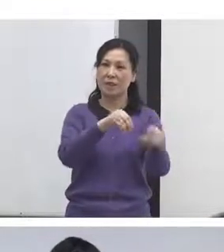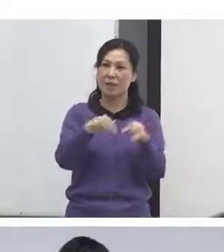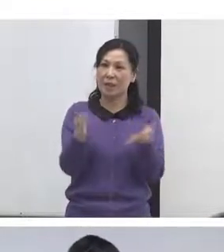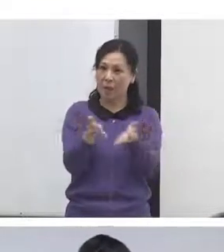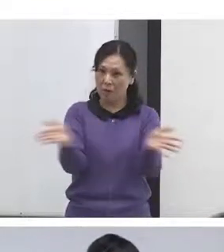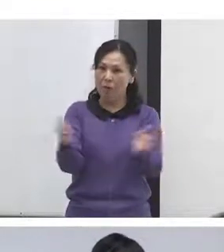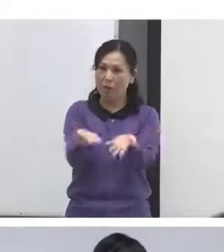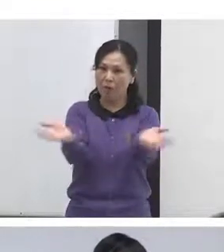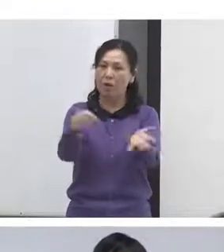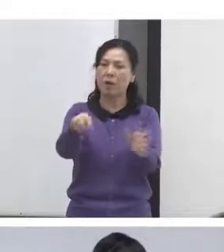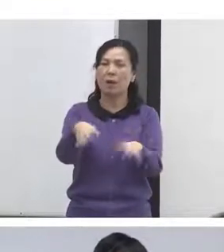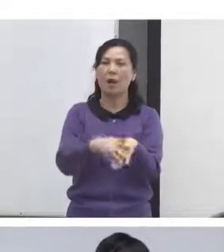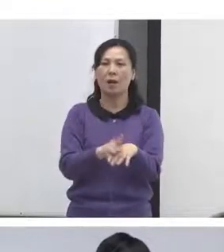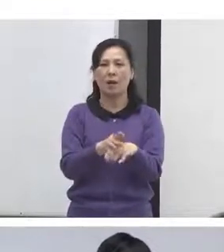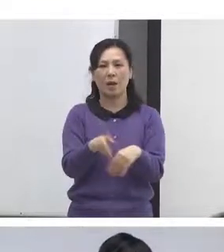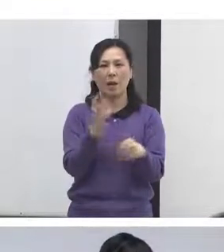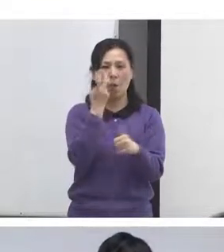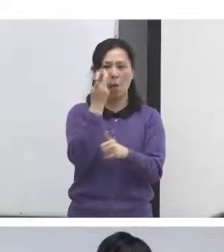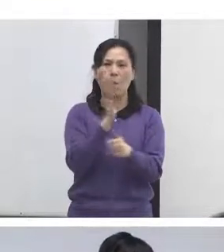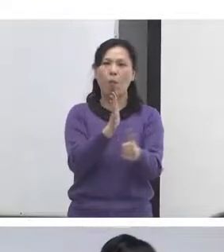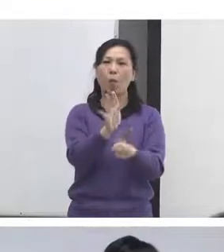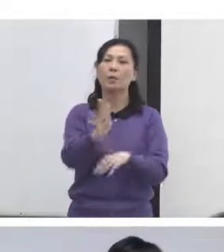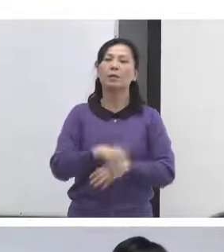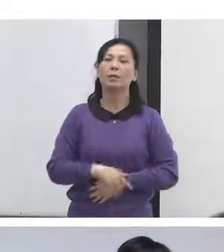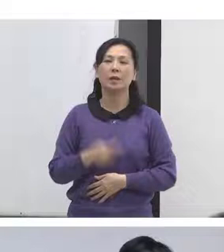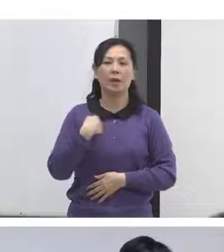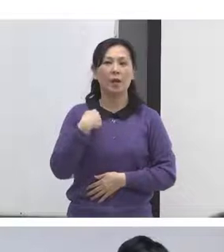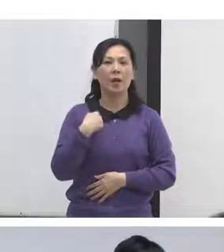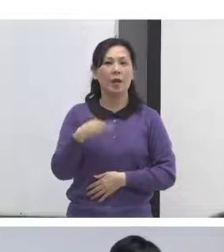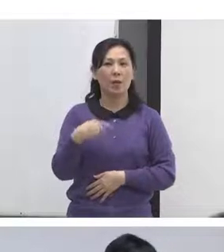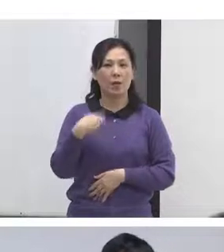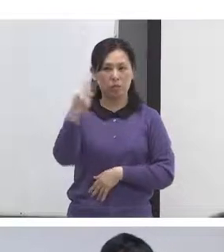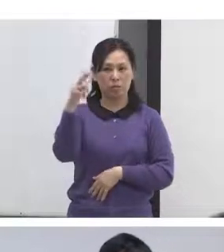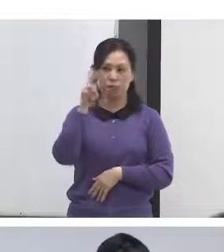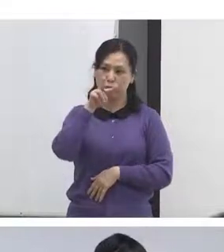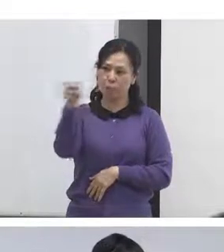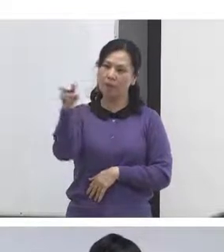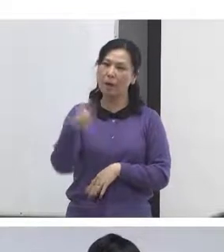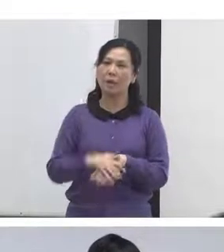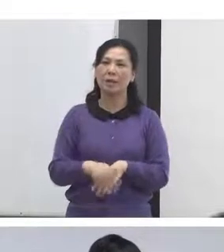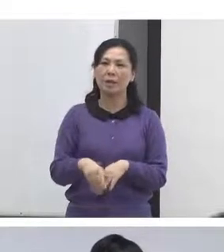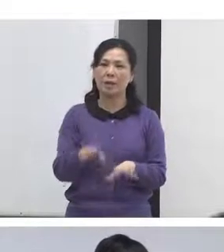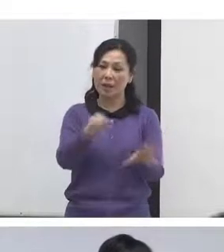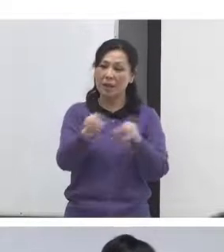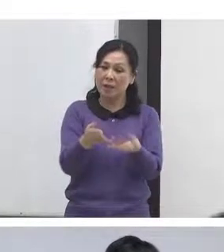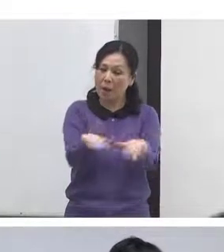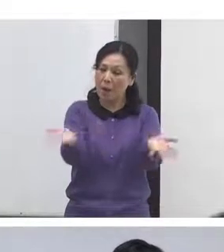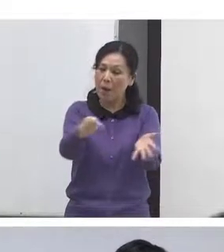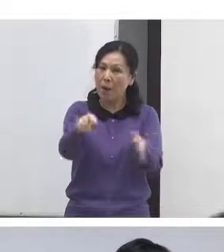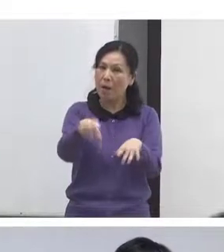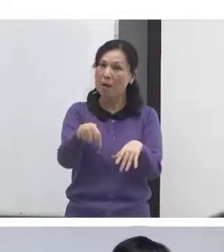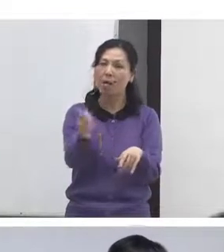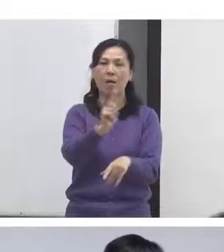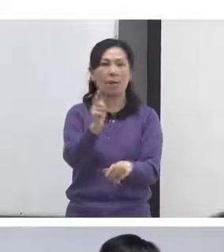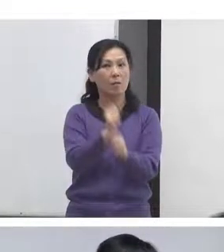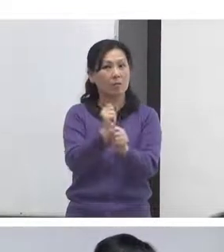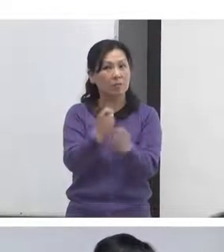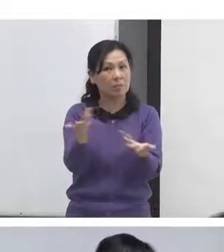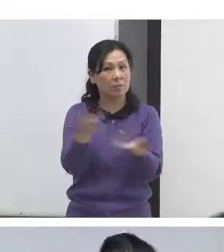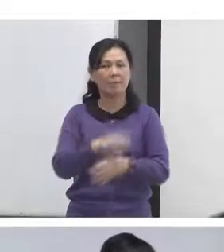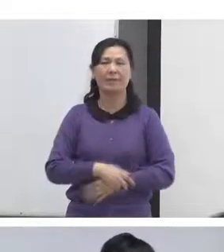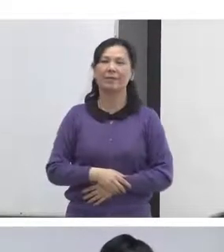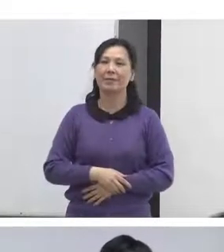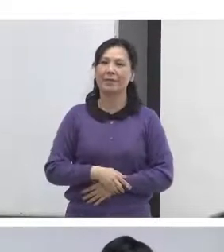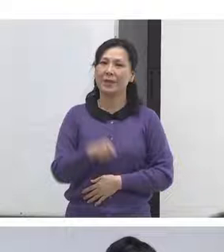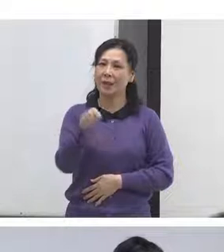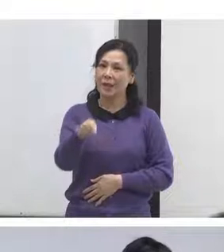家分享一下，就是我们现在整个政府从我这个外部的角度来看，开放资料这件事情是怎么进行的。那么它带